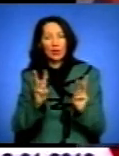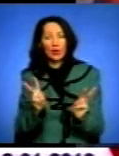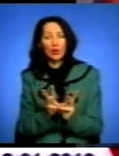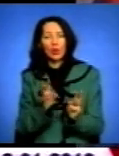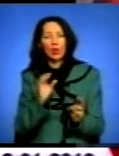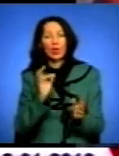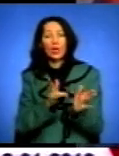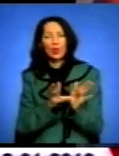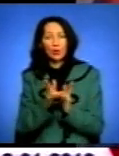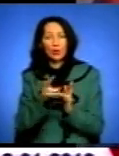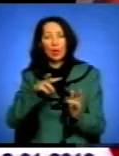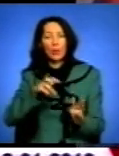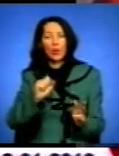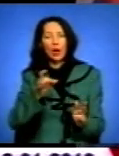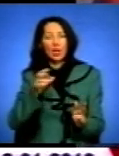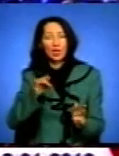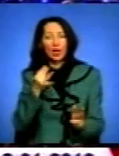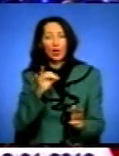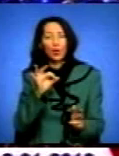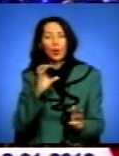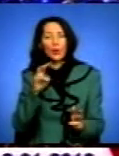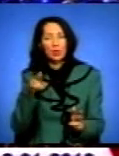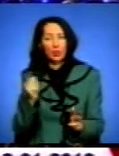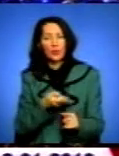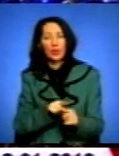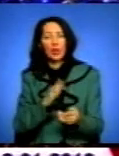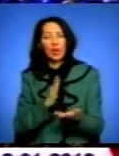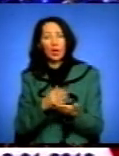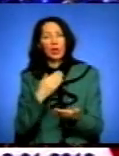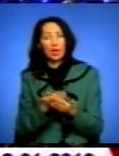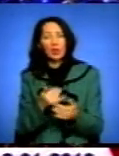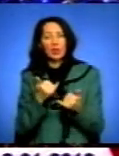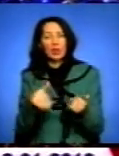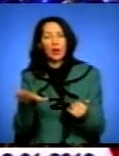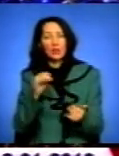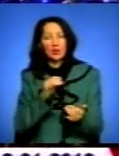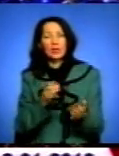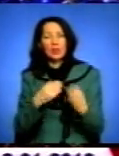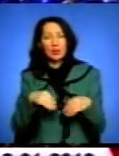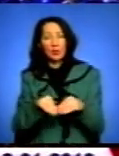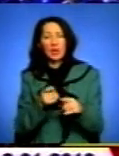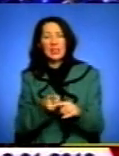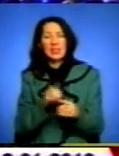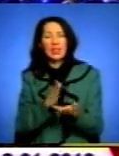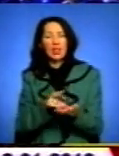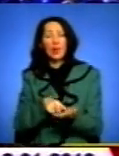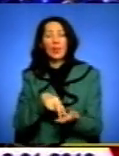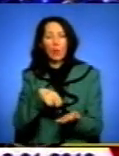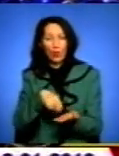є взірцем для сучасних християнських сімей. Терпеливість і це є покора, що сьогодні світу бракує цих двох